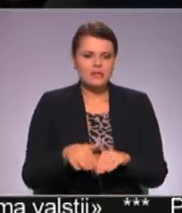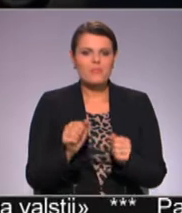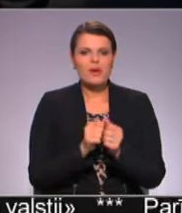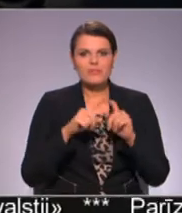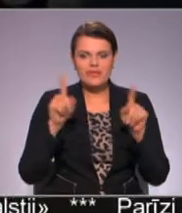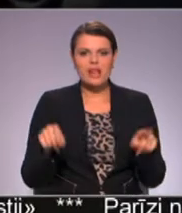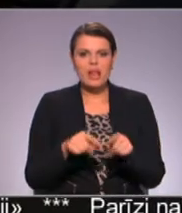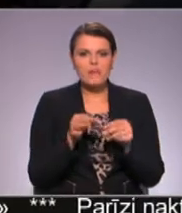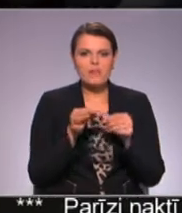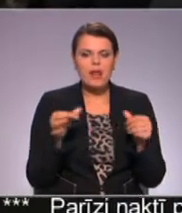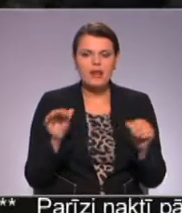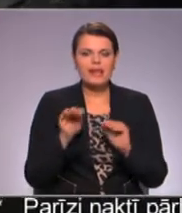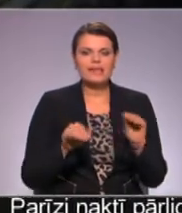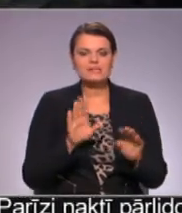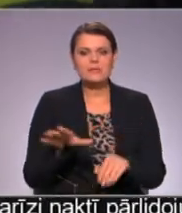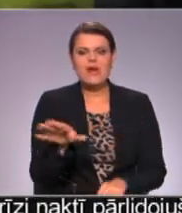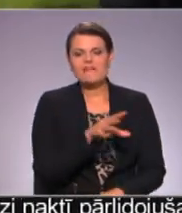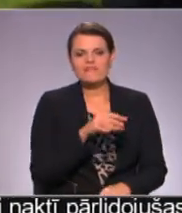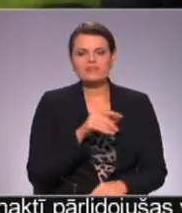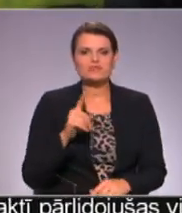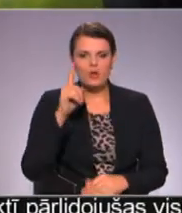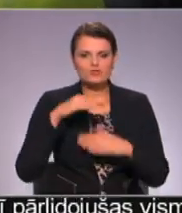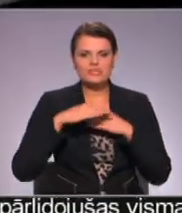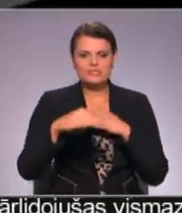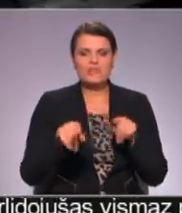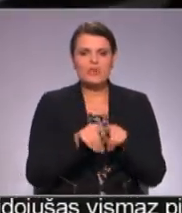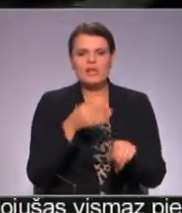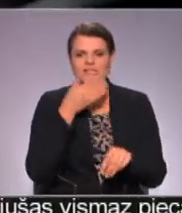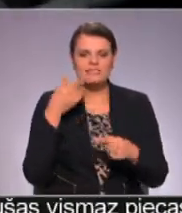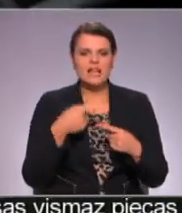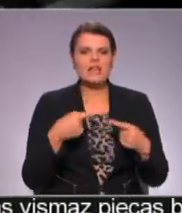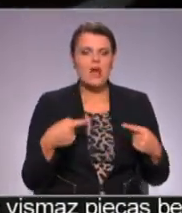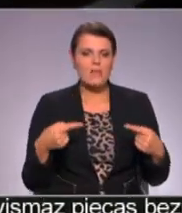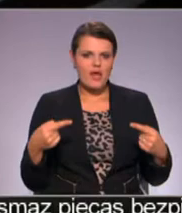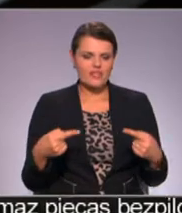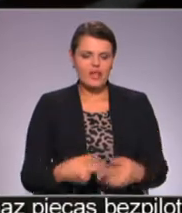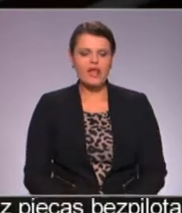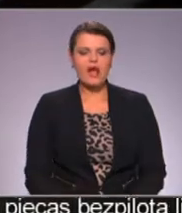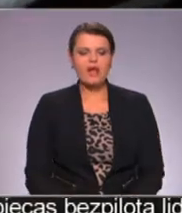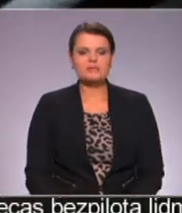laps plānā kārtā izlikts pa visu bēniņu stāvu, gluži kā siltinājuma materiāls. Paņem vīri!